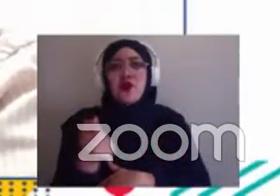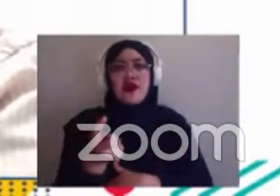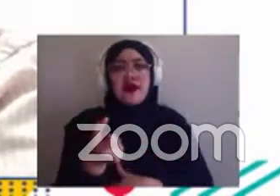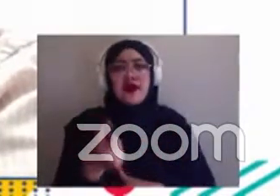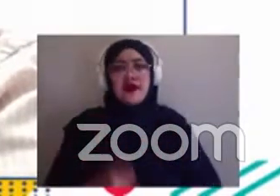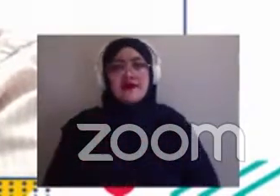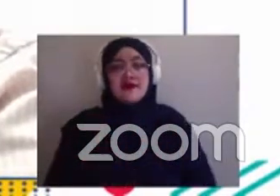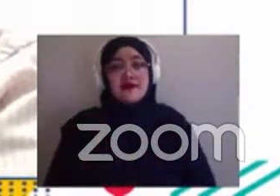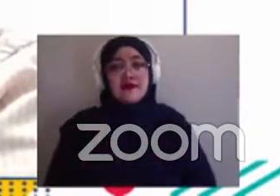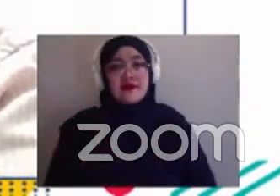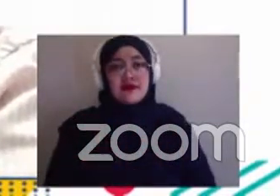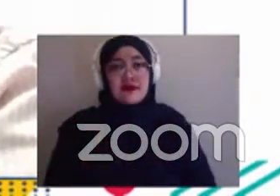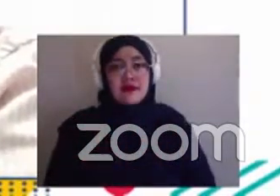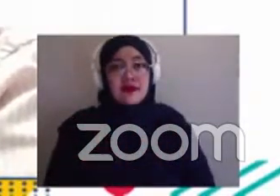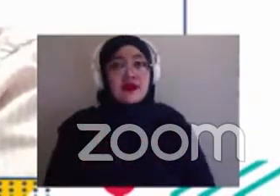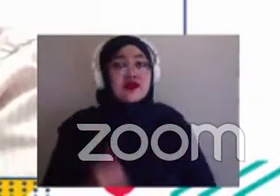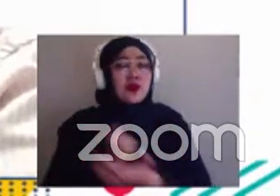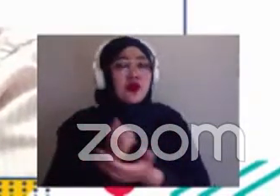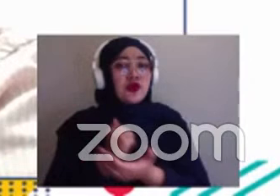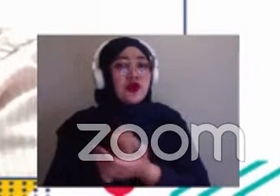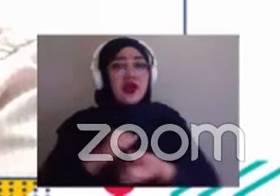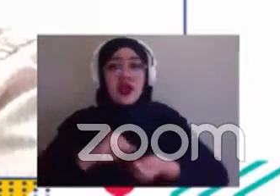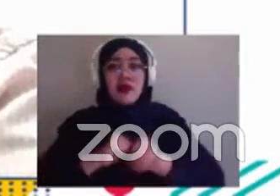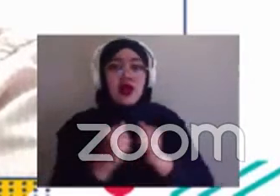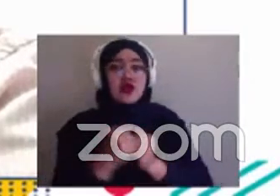banyak kasus, para pelaku